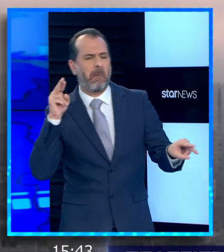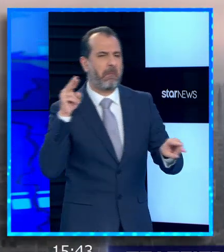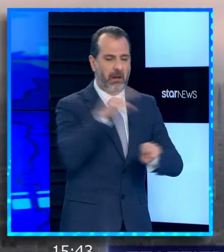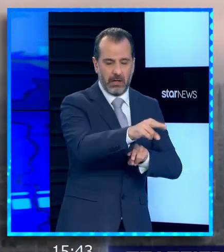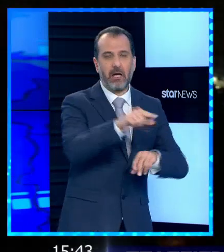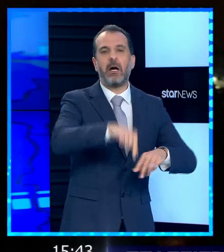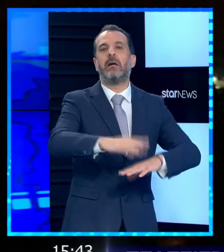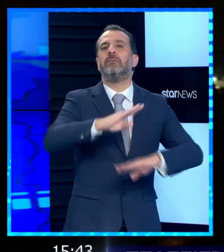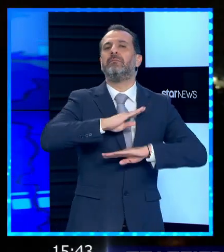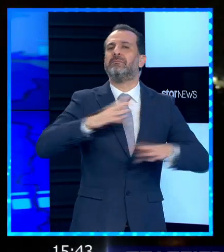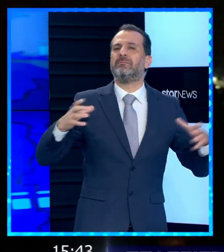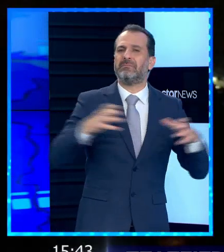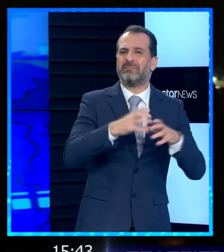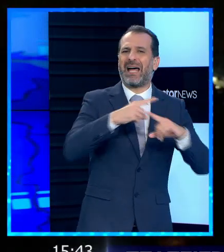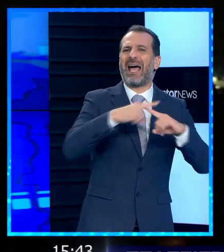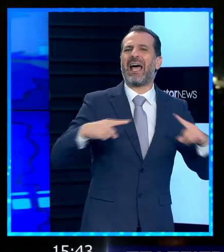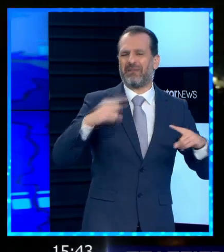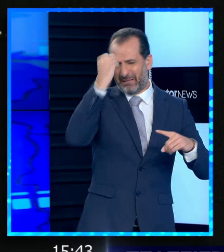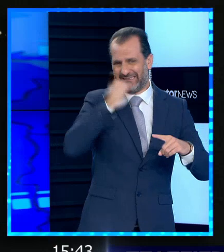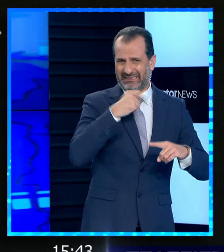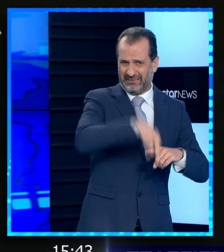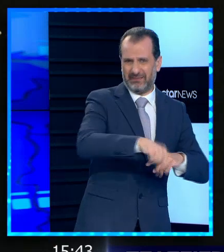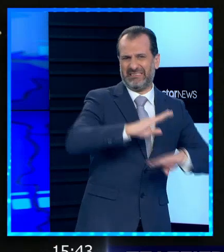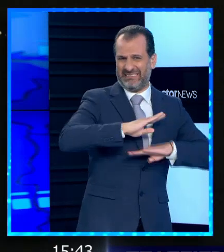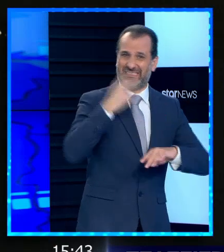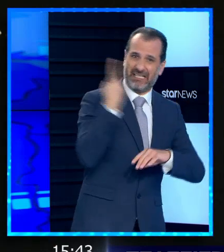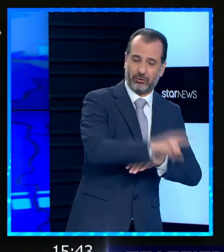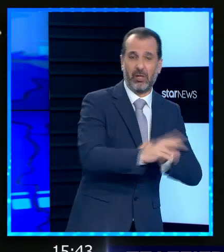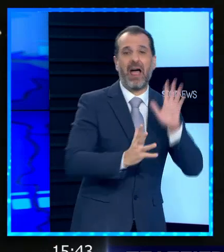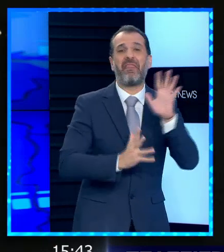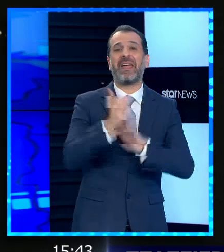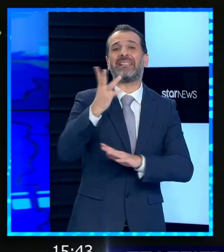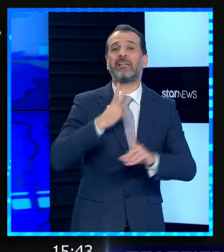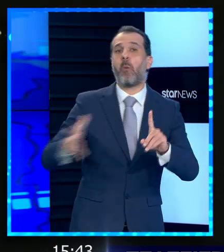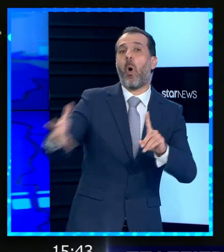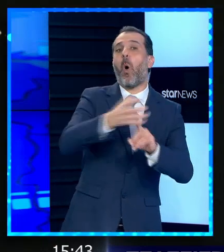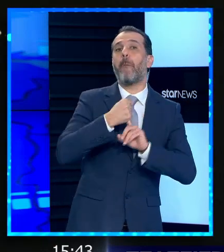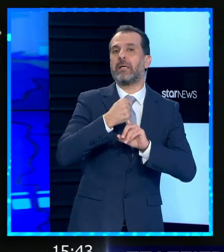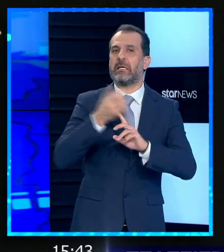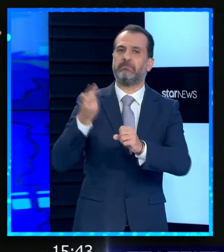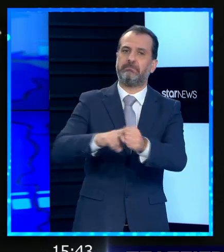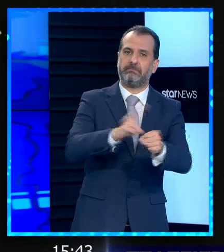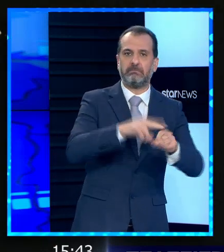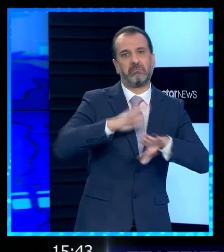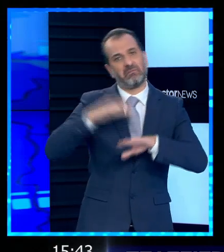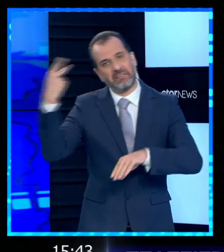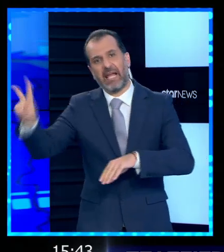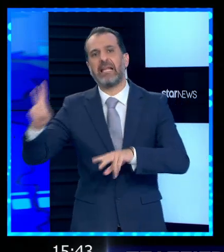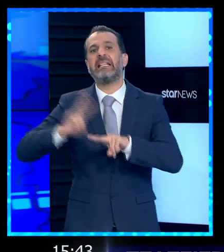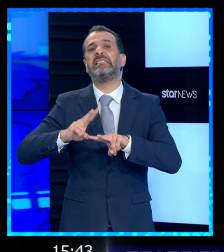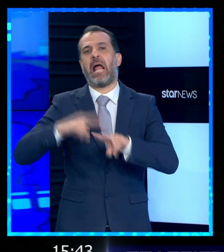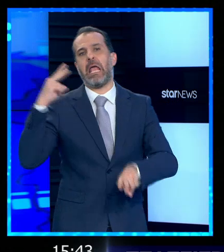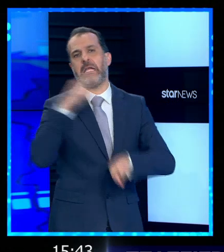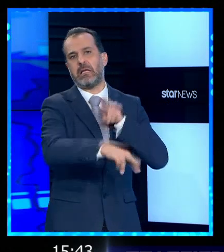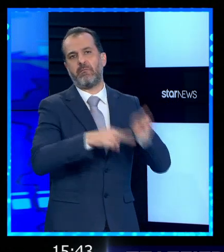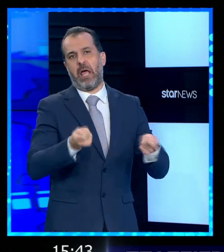της Χαμάς, της ταξιαρχίας Αλ-Κασάμ, να ανακοινώνουν ότι 13 όμηροι σκοτώθηκαν από Ισραηλινά πλήγματα τις τελευταίες 24